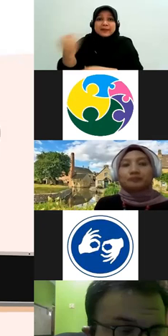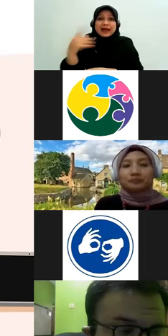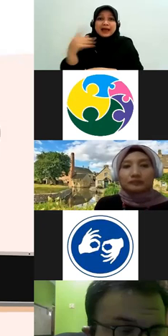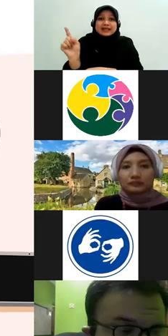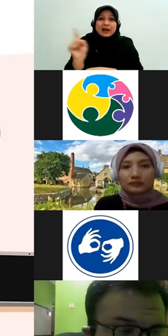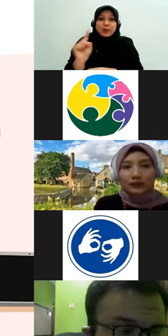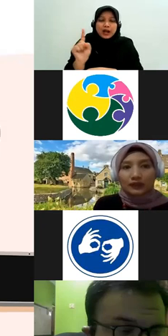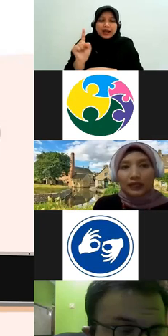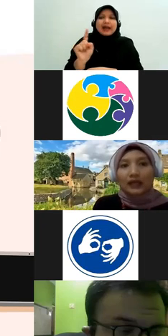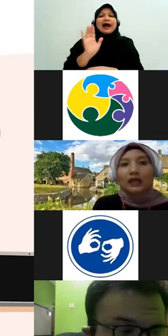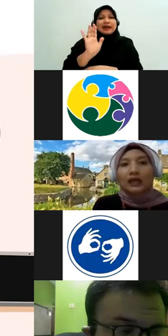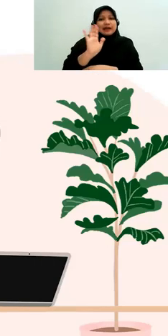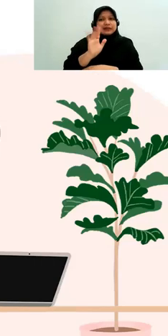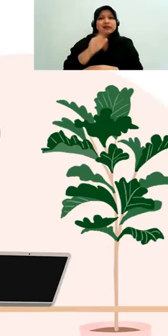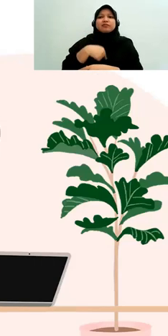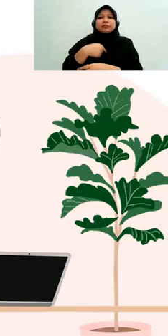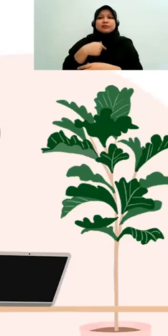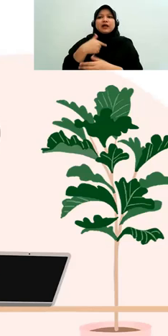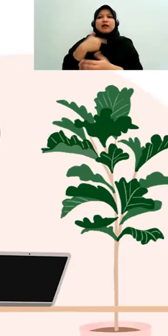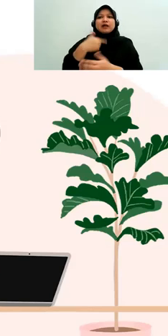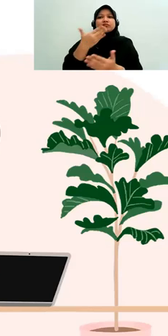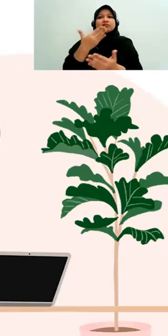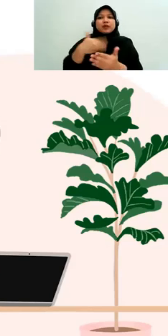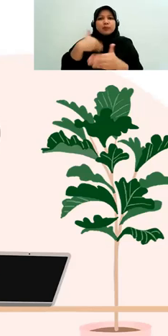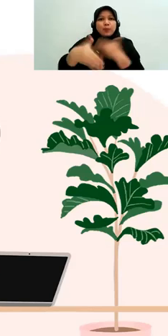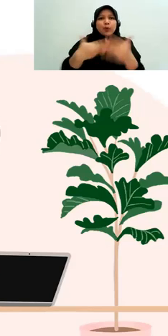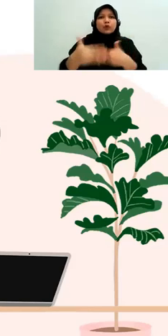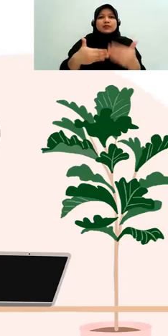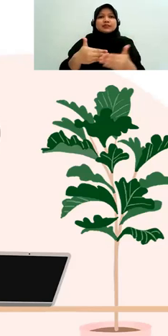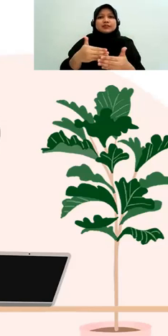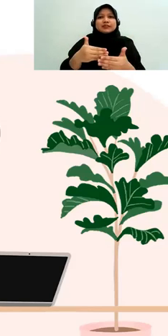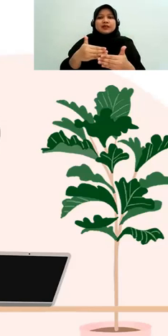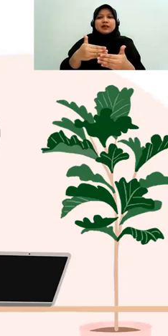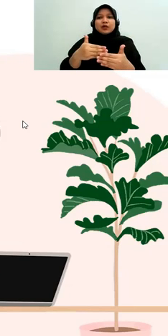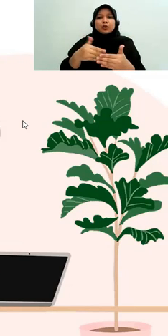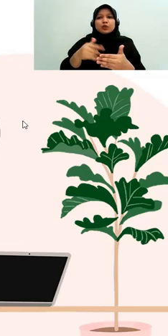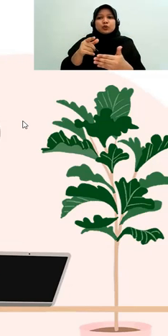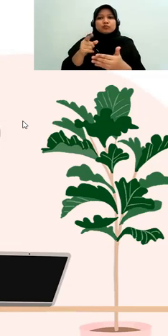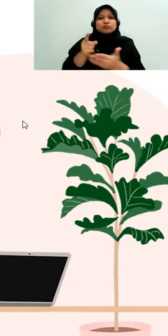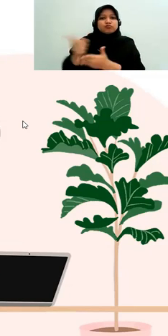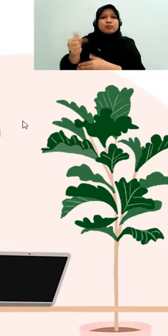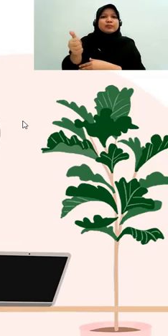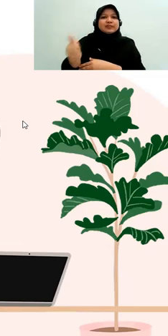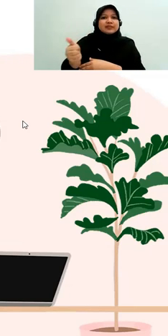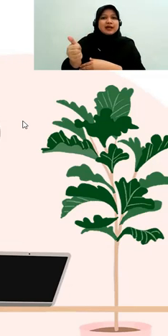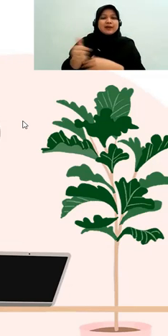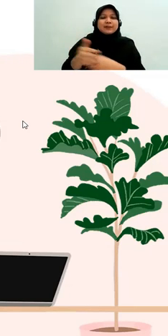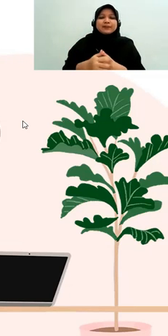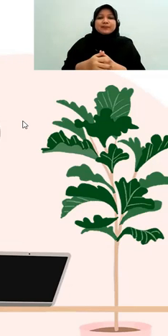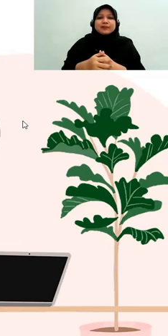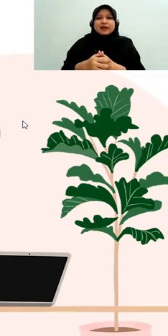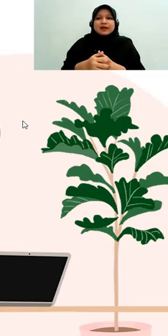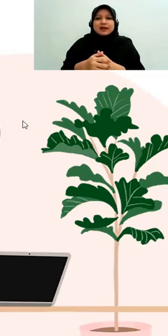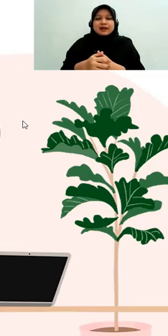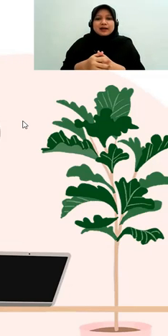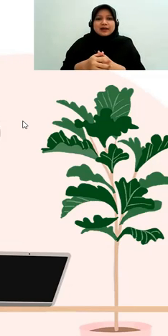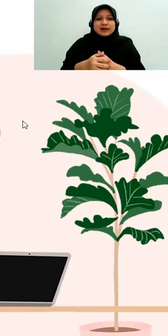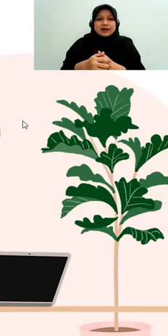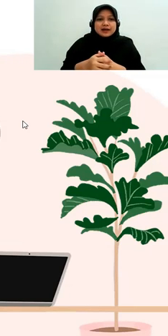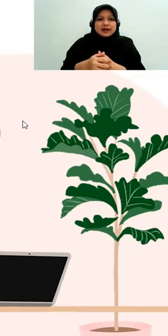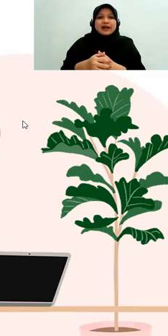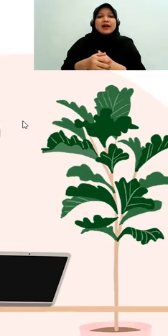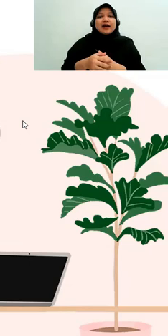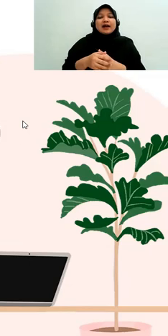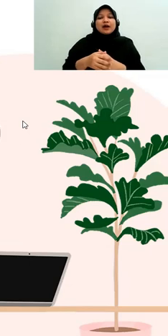kebijakan pengadilan nah sumber informasi sekunder yang kedua adalah sistem informasi dan administrasi perkara MA